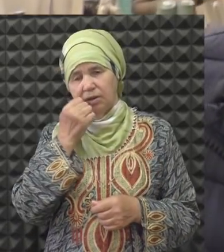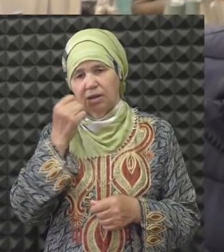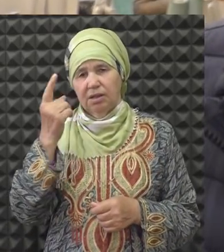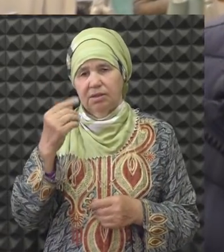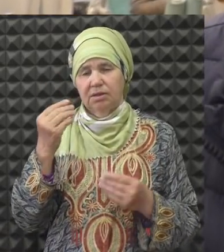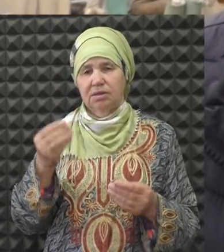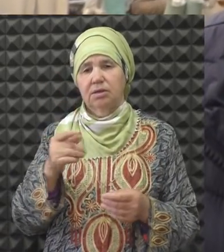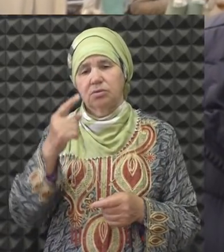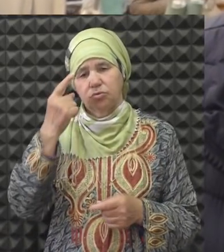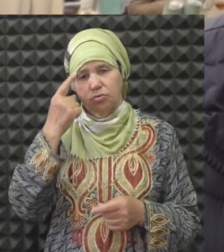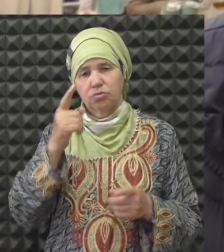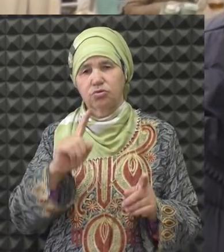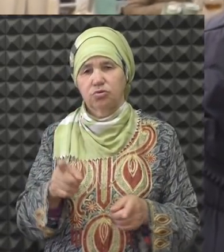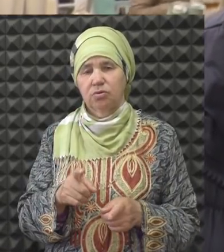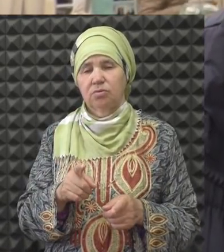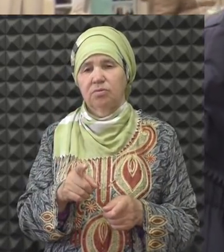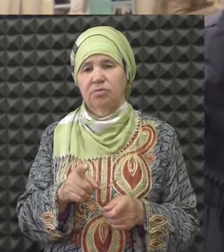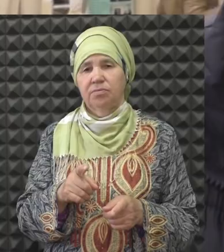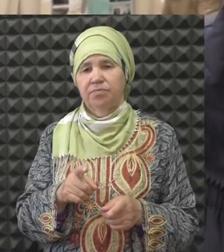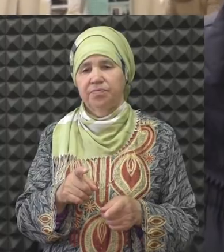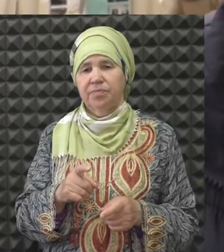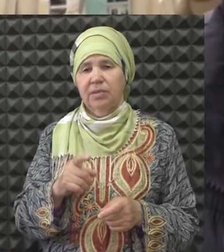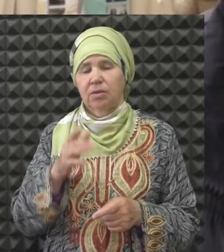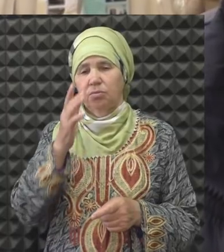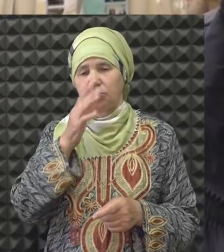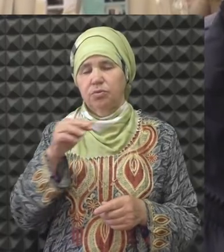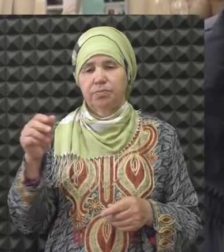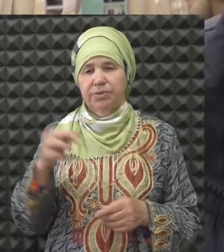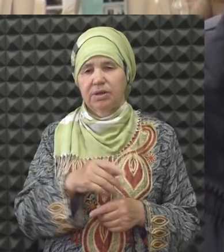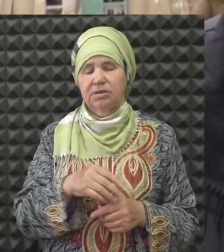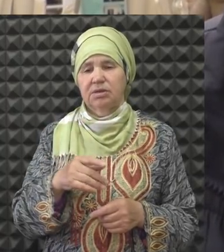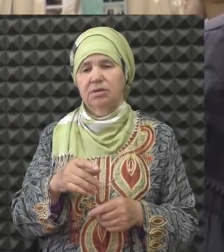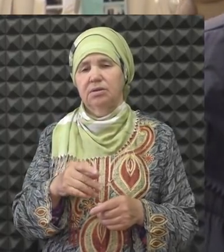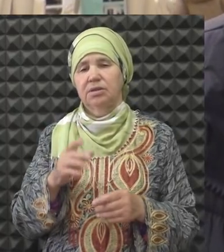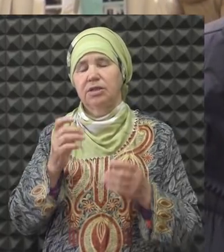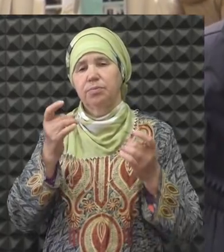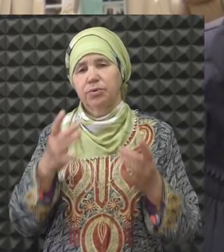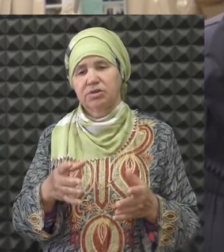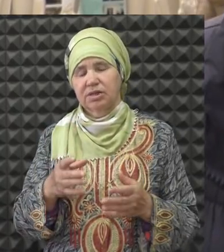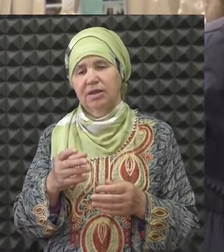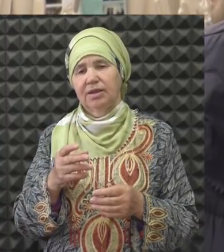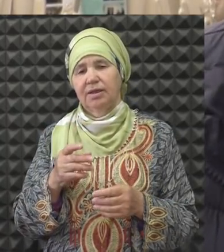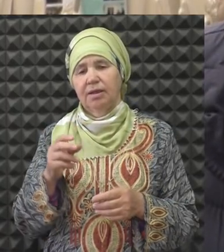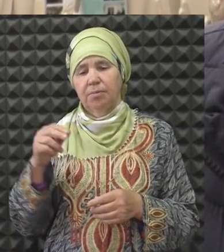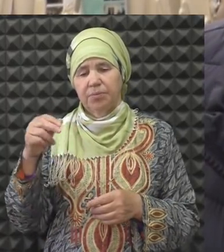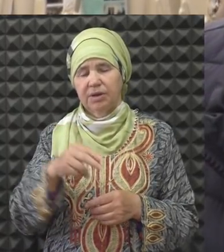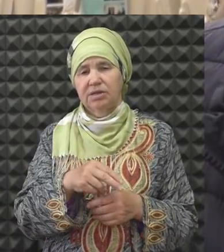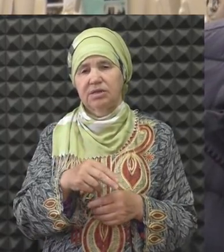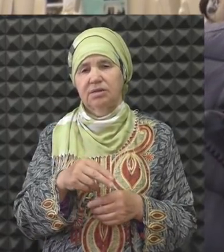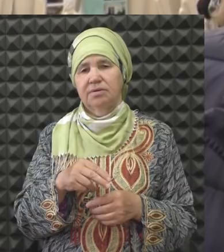Поэтому, конечно, я думаю, что люди будут приходить, будут появляться. Это не просто